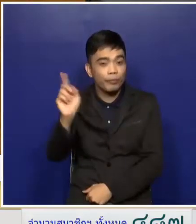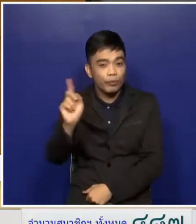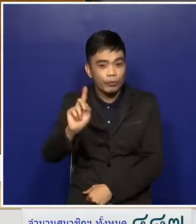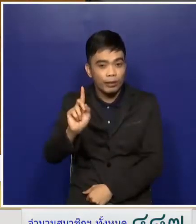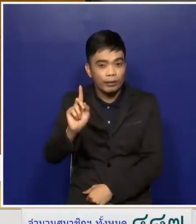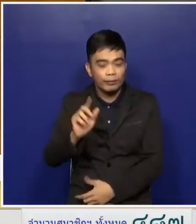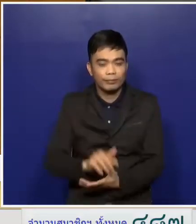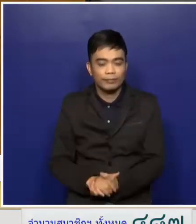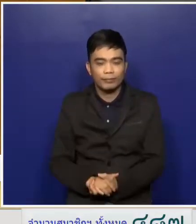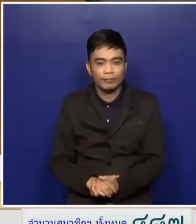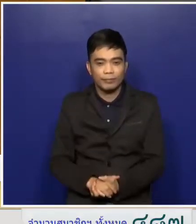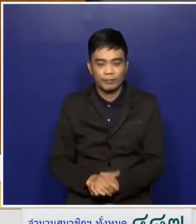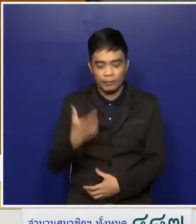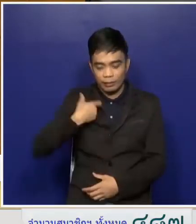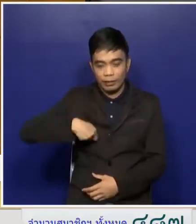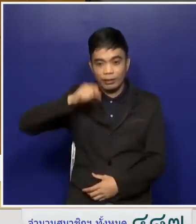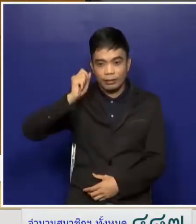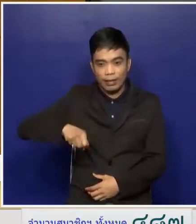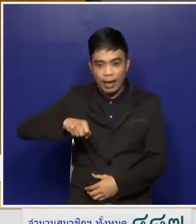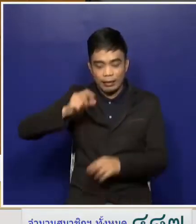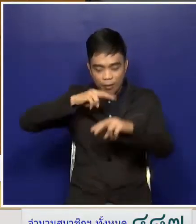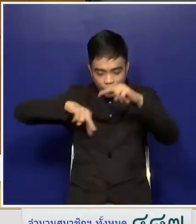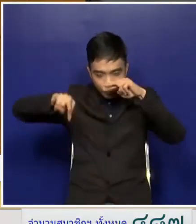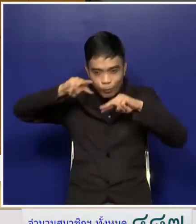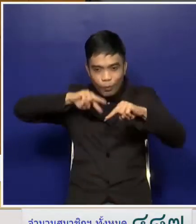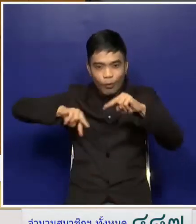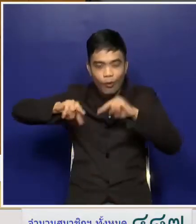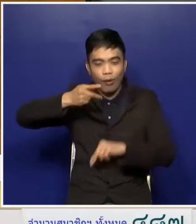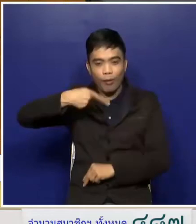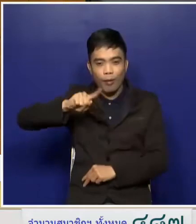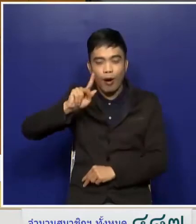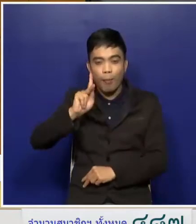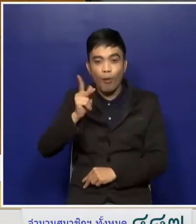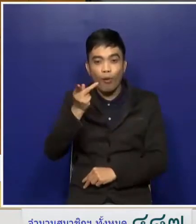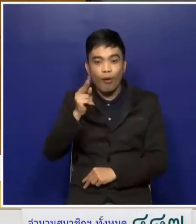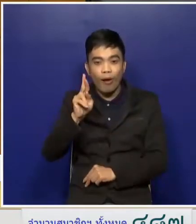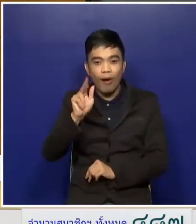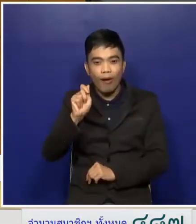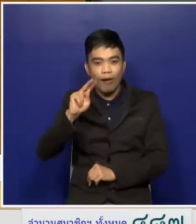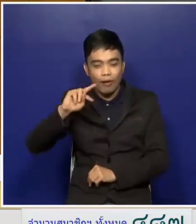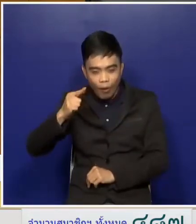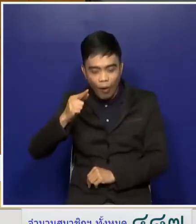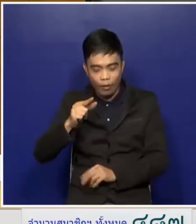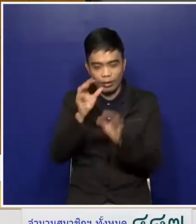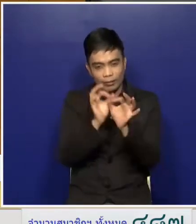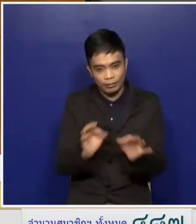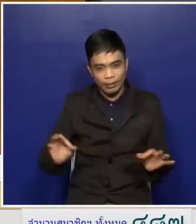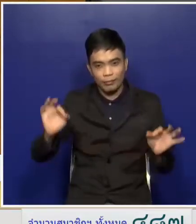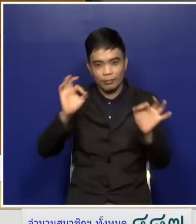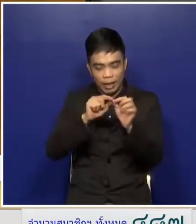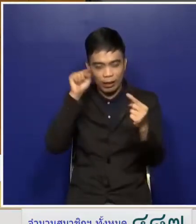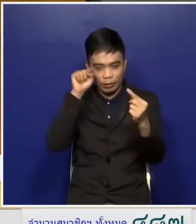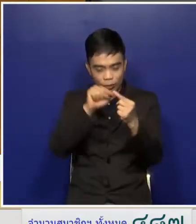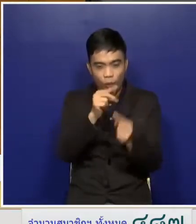ารดำเนินงาน ของศัณป์ครองซึ่งเป็นสวสำคัมากทเราต้องคำนึงถึงใเรื่องของขฏ quiet